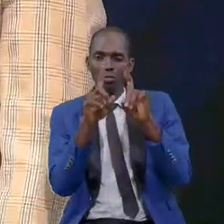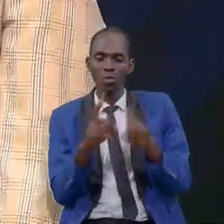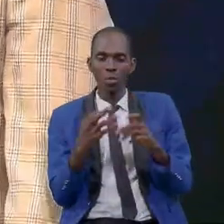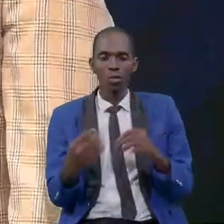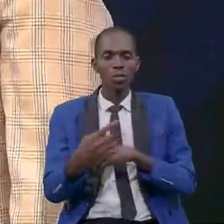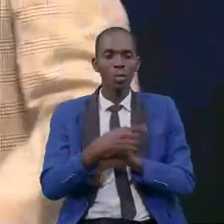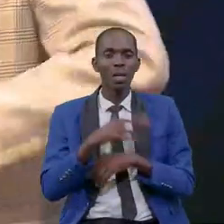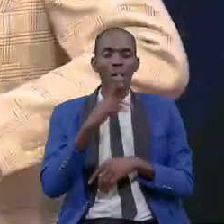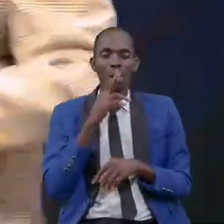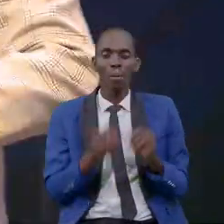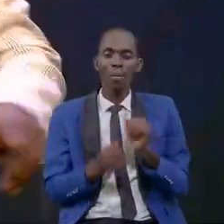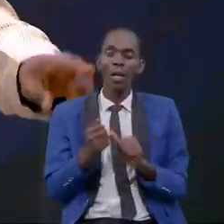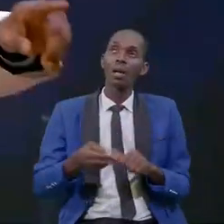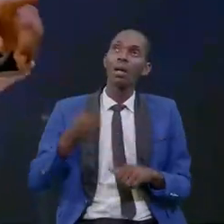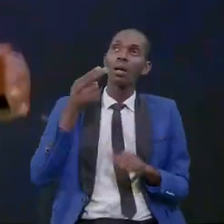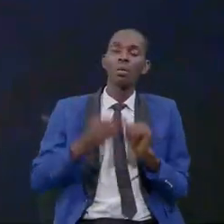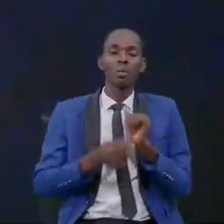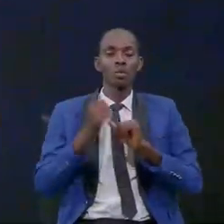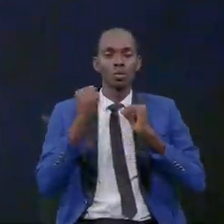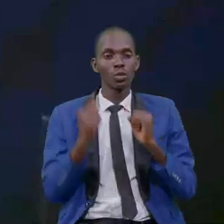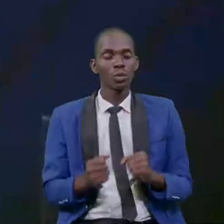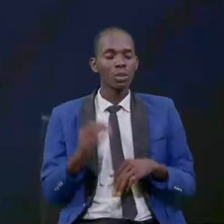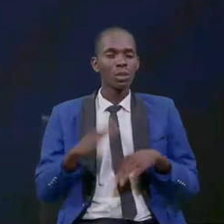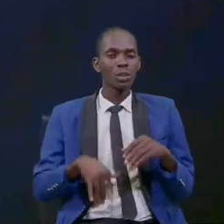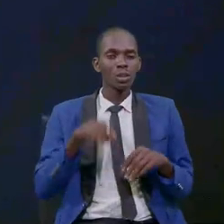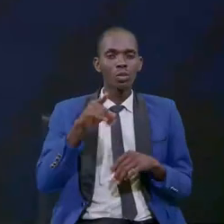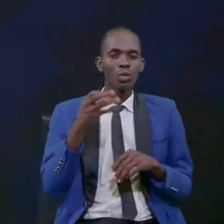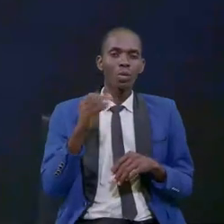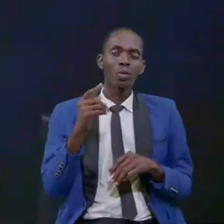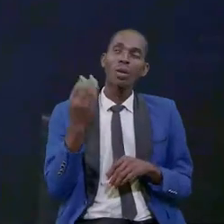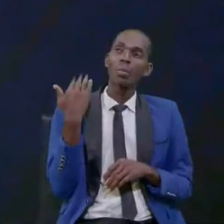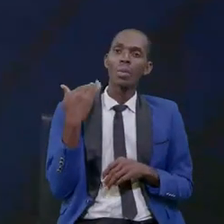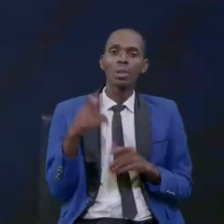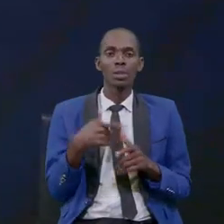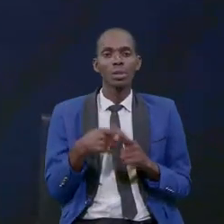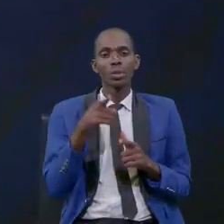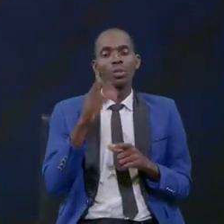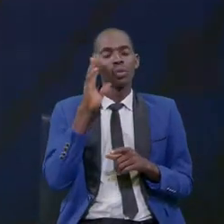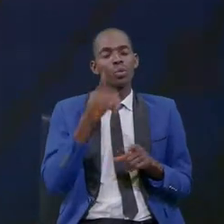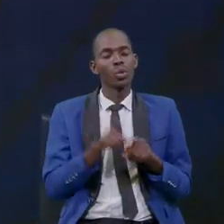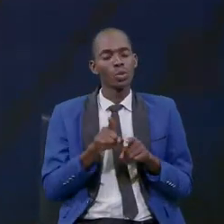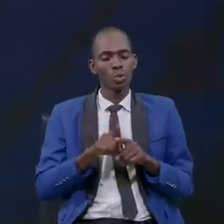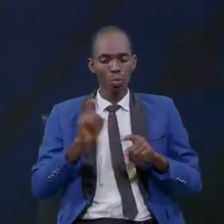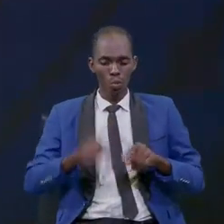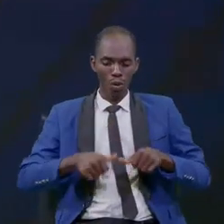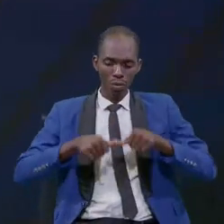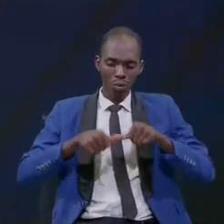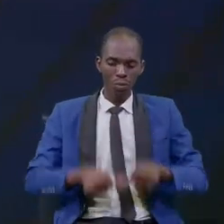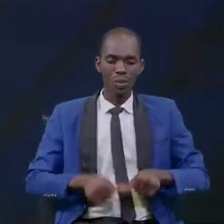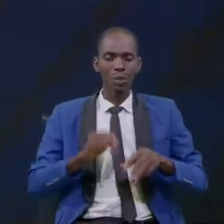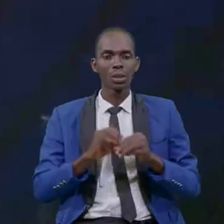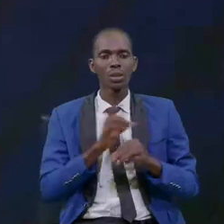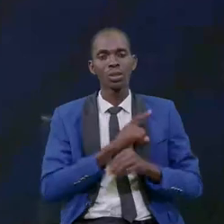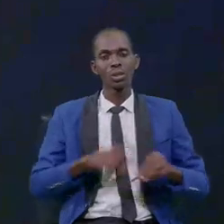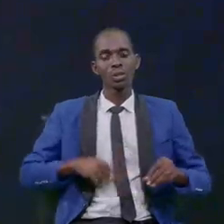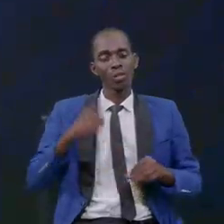plus élevées, sont plus grandes, sont plus élevées que le passé, et vous aussi, vous restez devant le Seigneur,